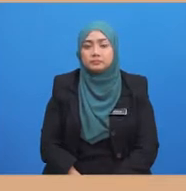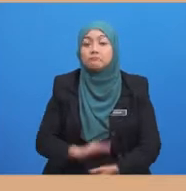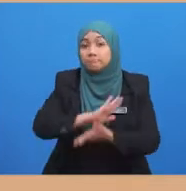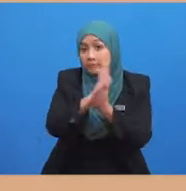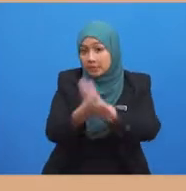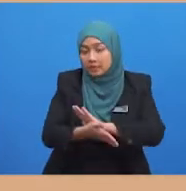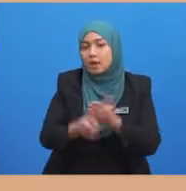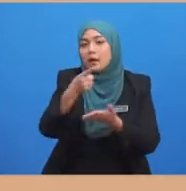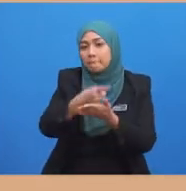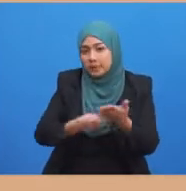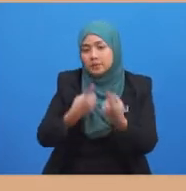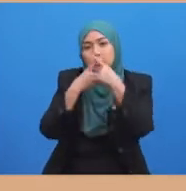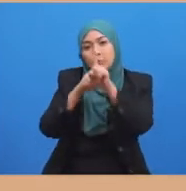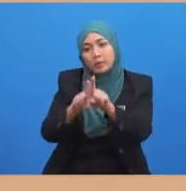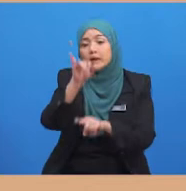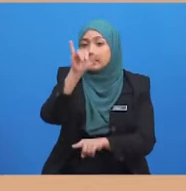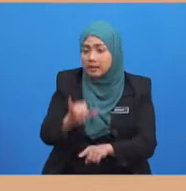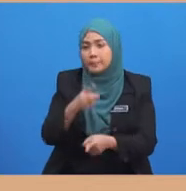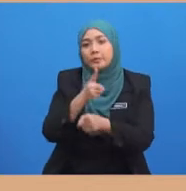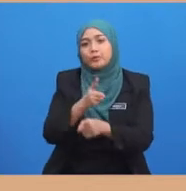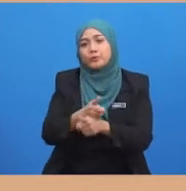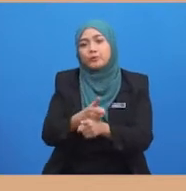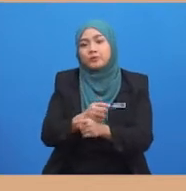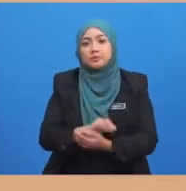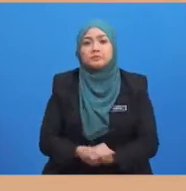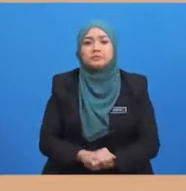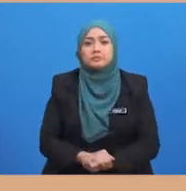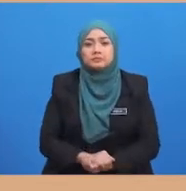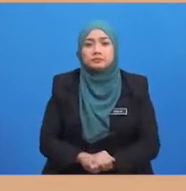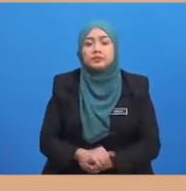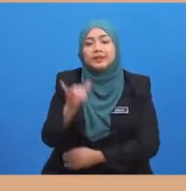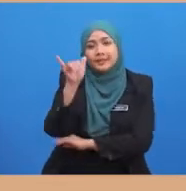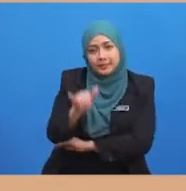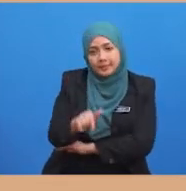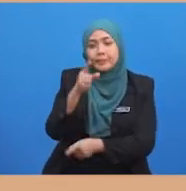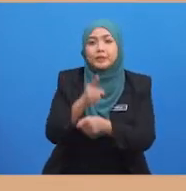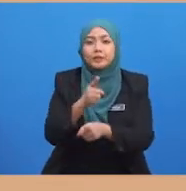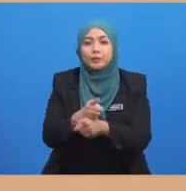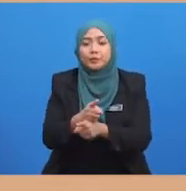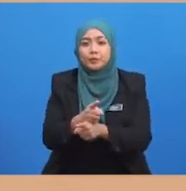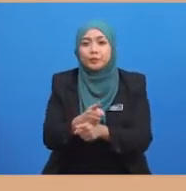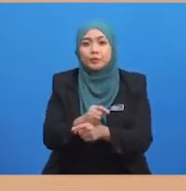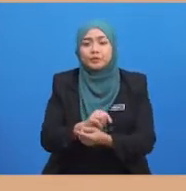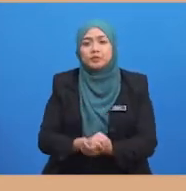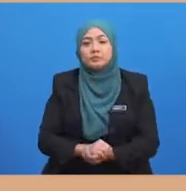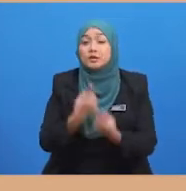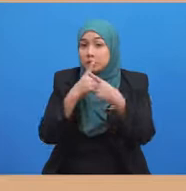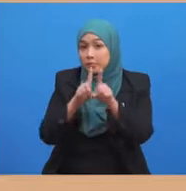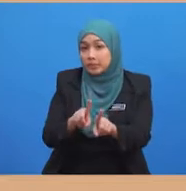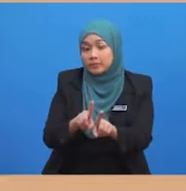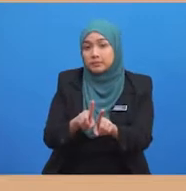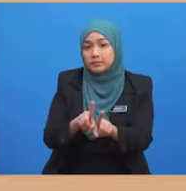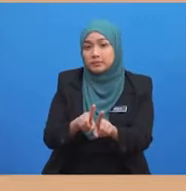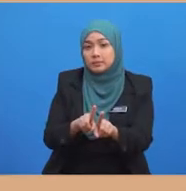Jadi, apakah jawapan yang betul, murid-murid? Ya, betul. Tepat sekali.